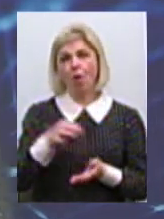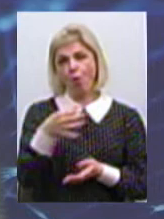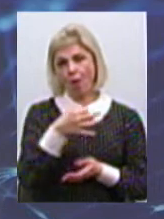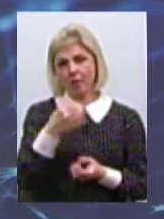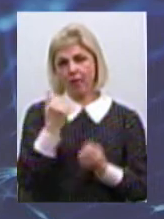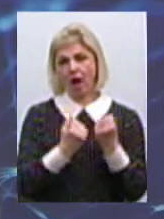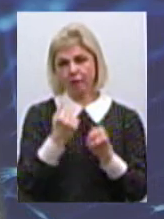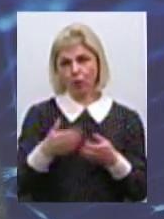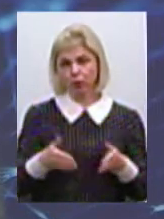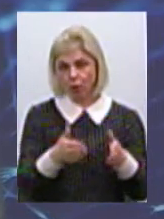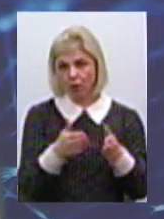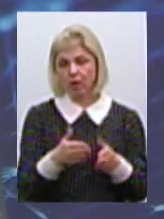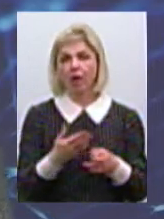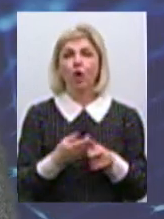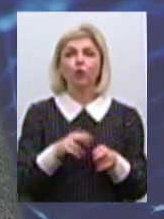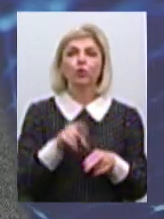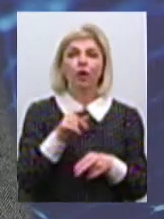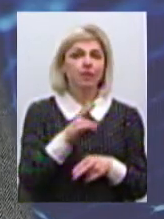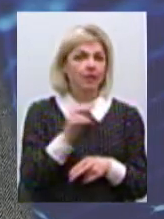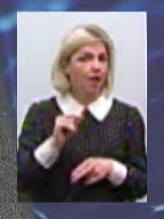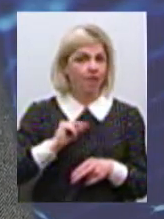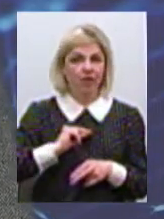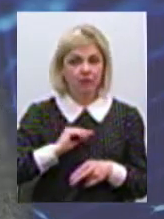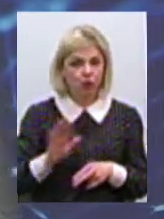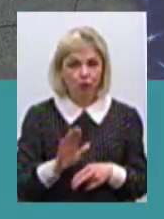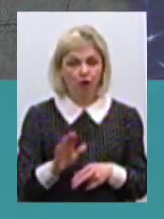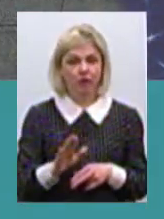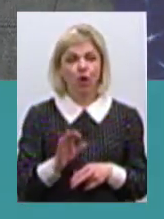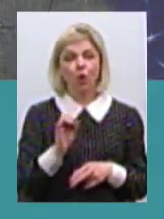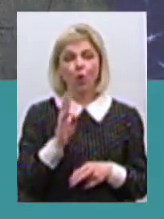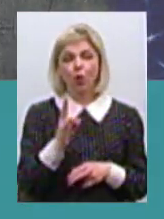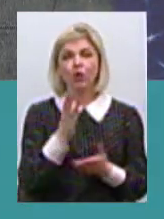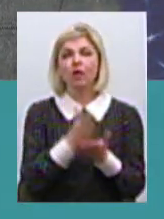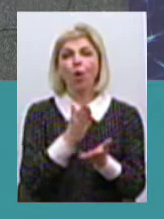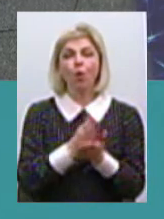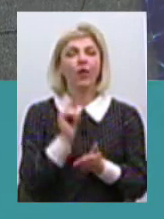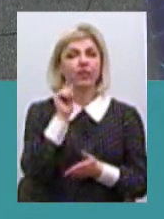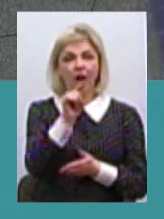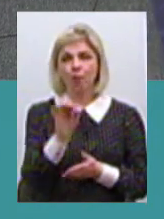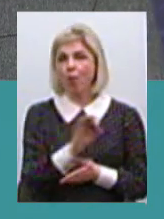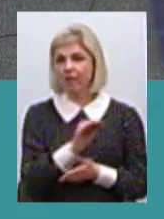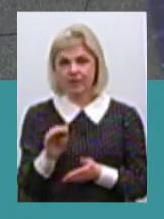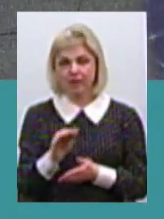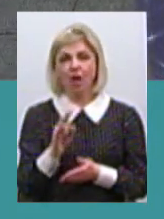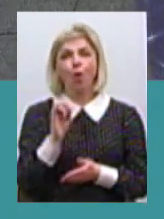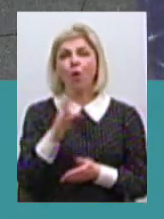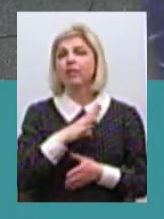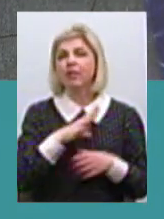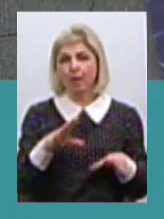на жаль, і міг функціонувати офіційно на посту. Він знаходився там неофіційно, він не є працівником